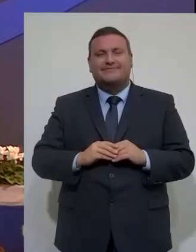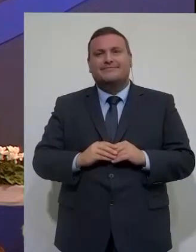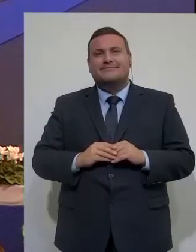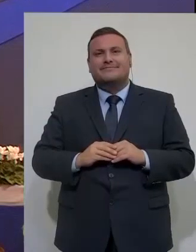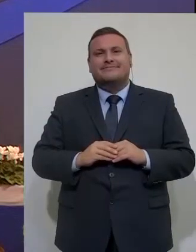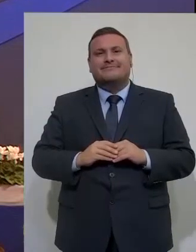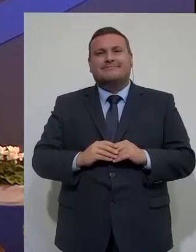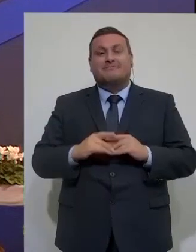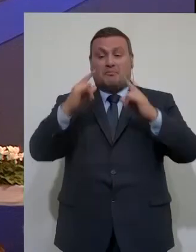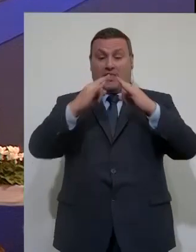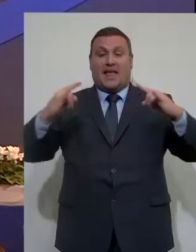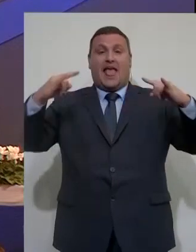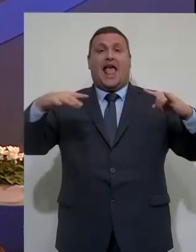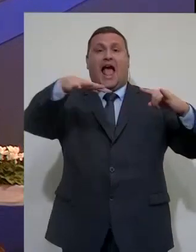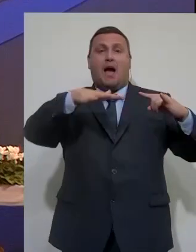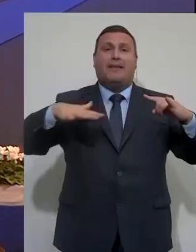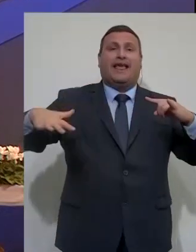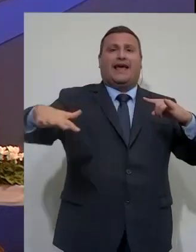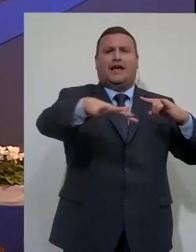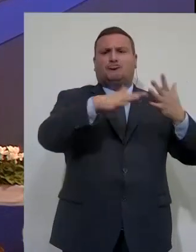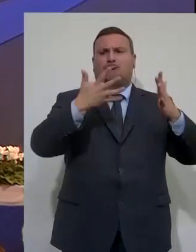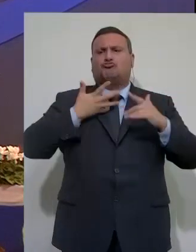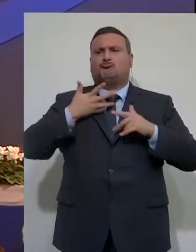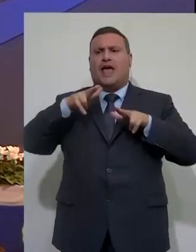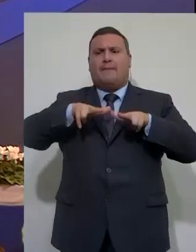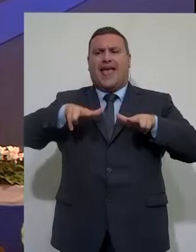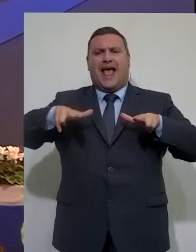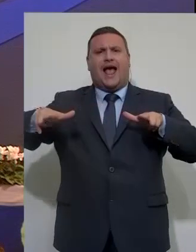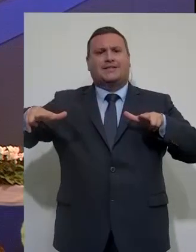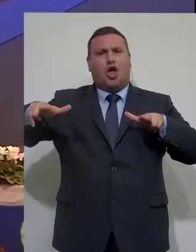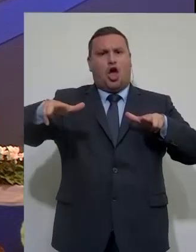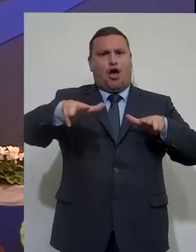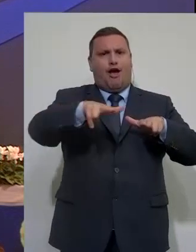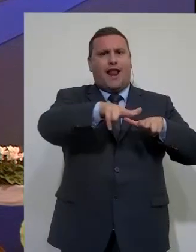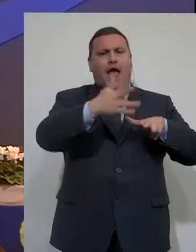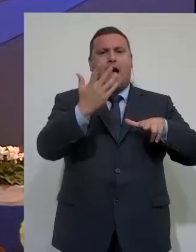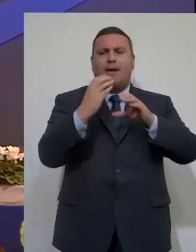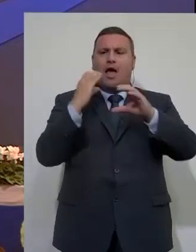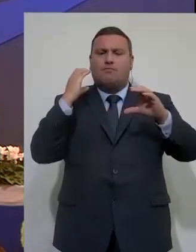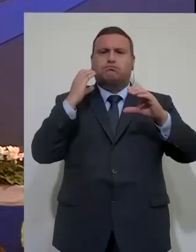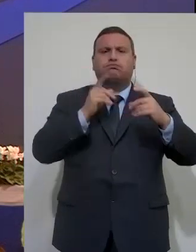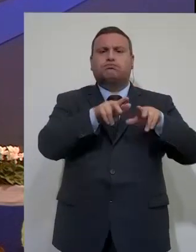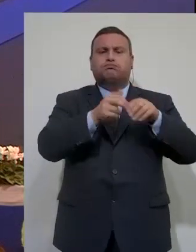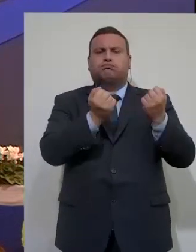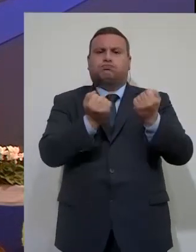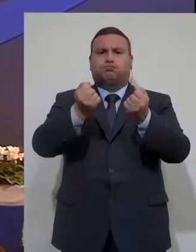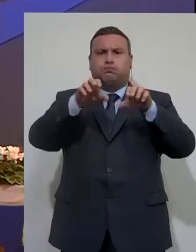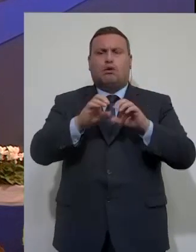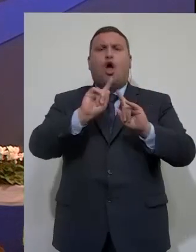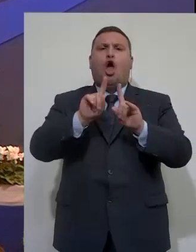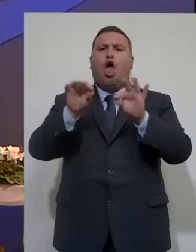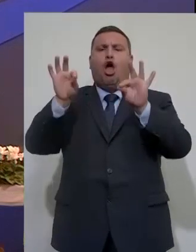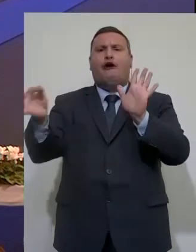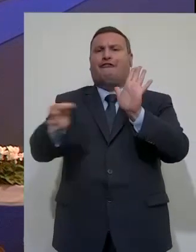un campeggio ha una prevalenza, come dicevamo, di piazzole e un numero di unità mobili e fisse che viene a essere circa di un